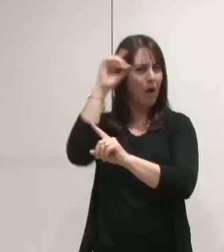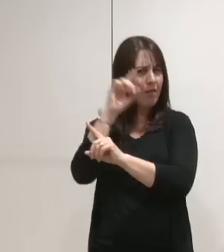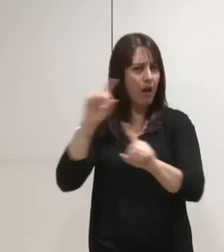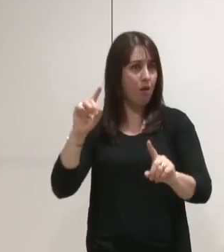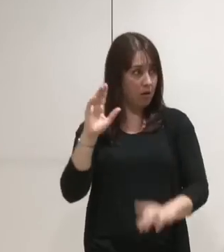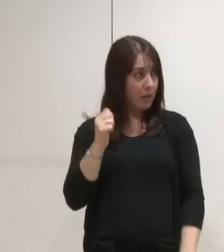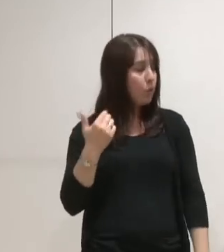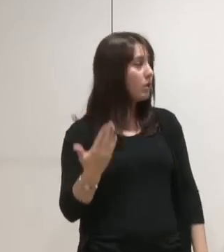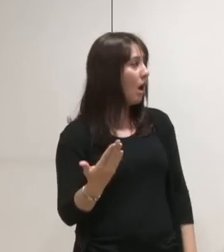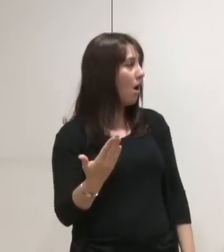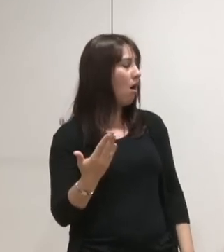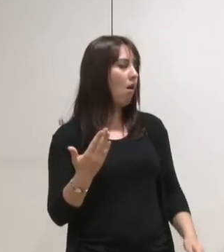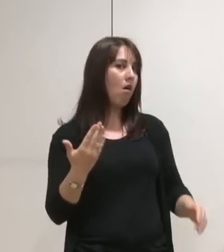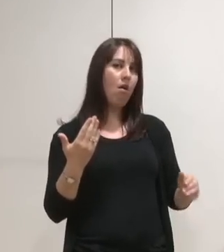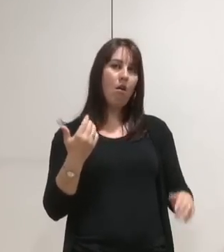dit